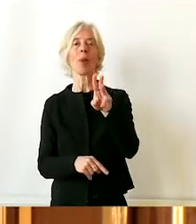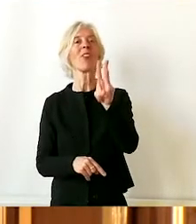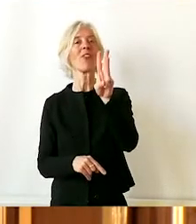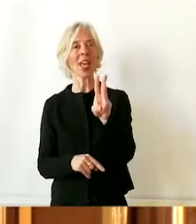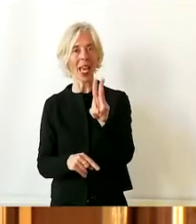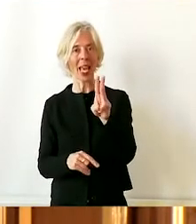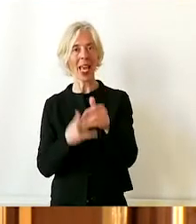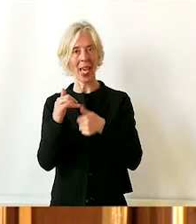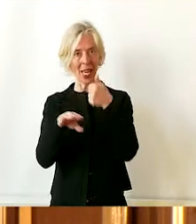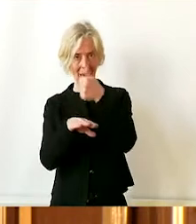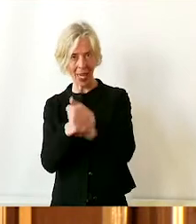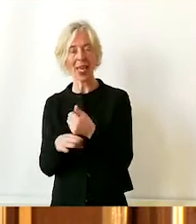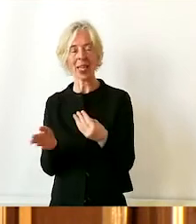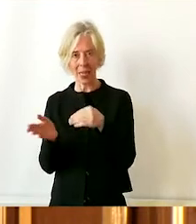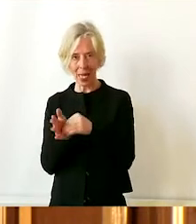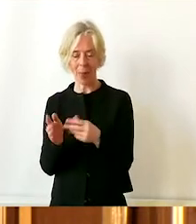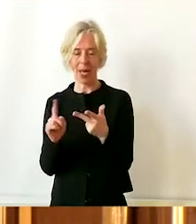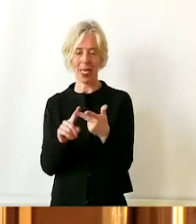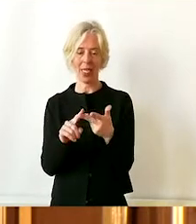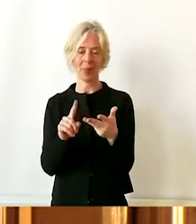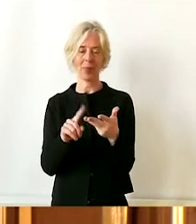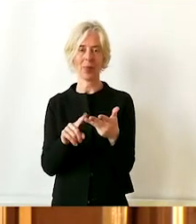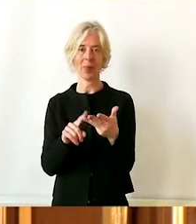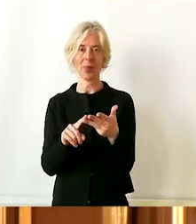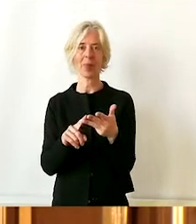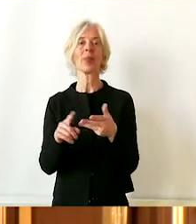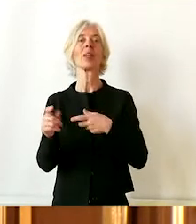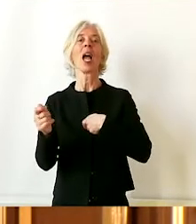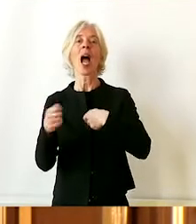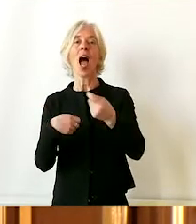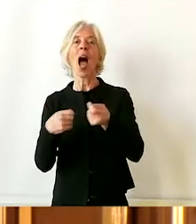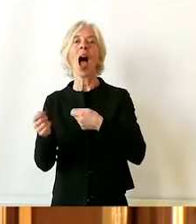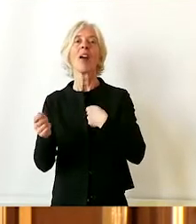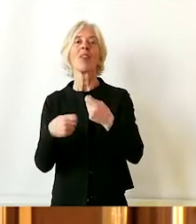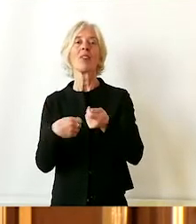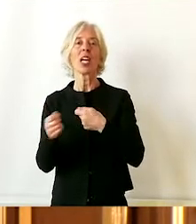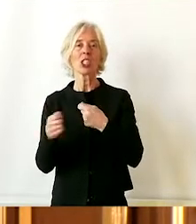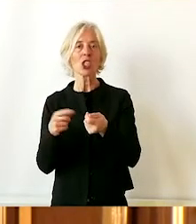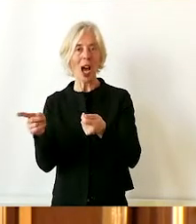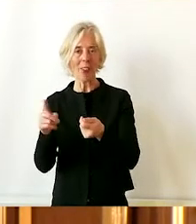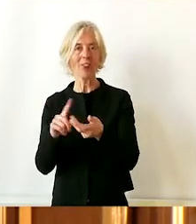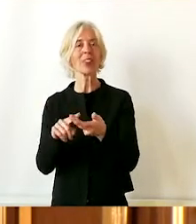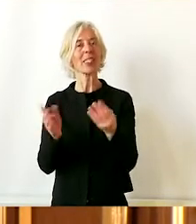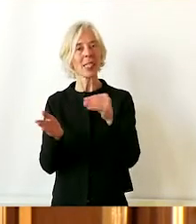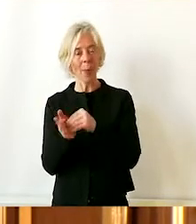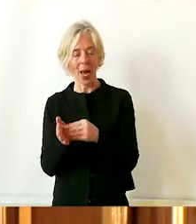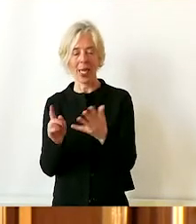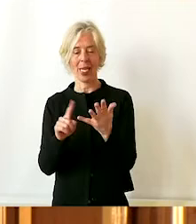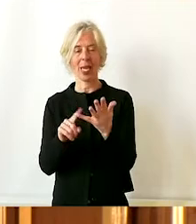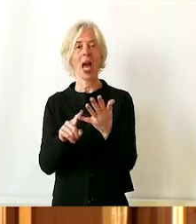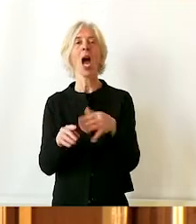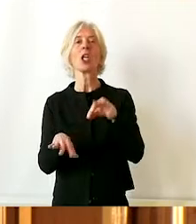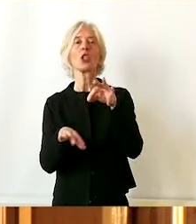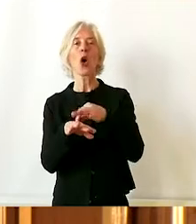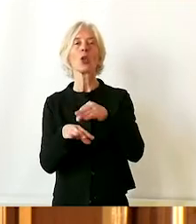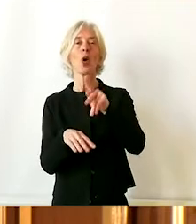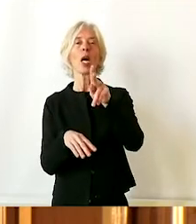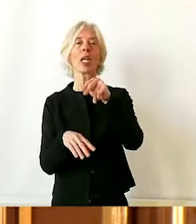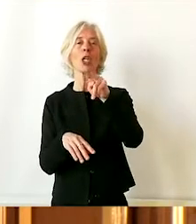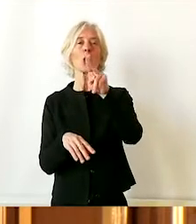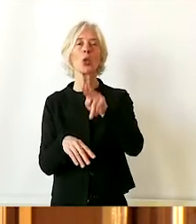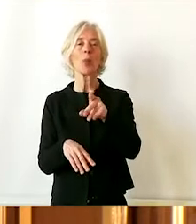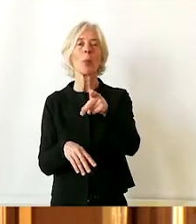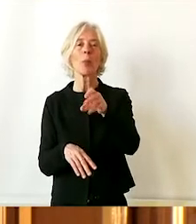die bei der Regio Wirtschaft das Geschäftsfeld Nachhaltiges Wirtschaften leitet, Herrn Dr. Knüpfer, den ersten Vorsitzenden von KUMAS und